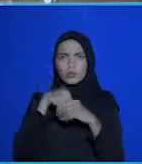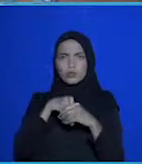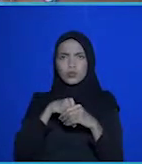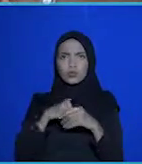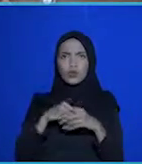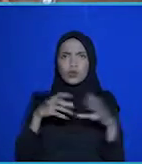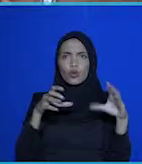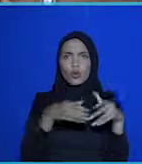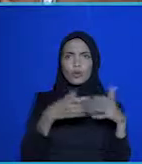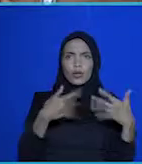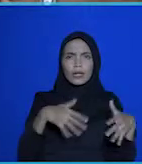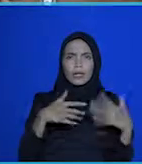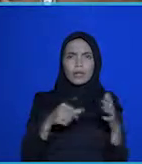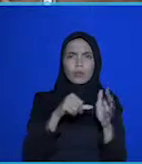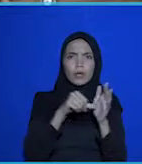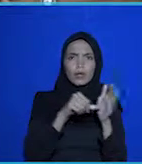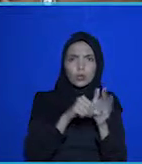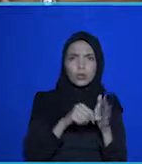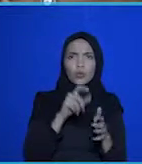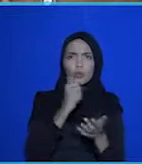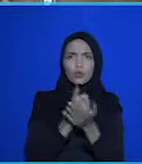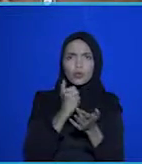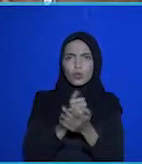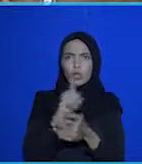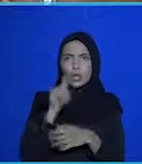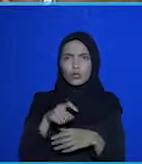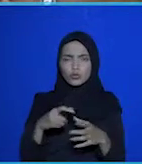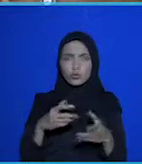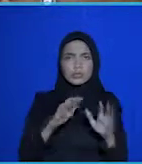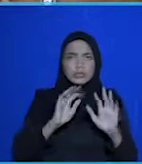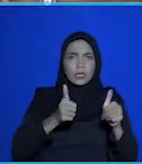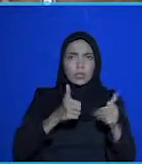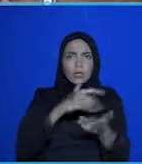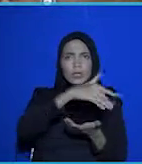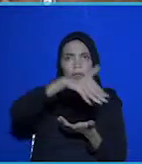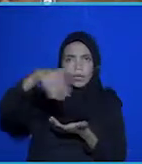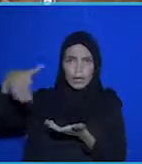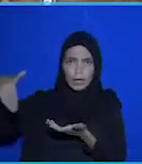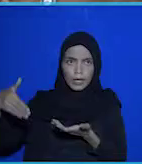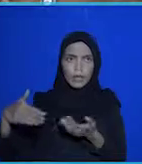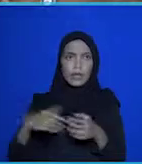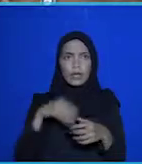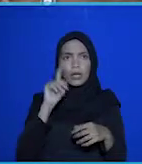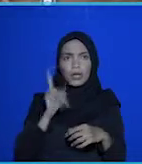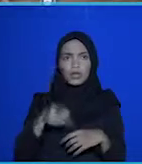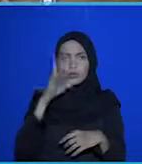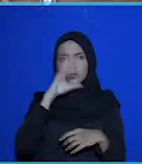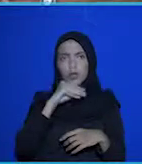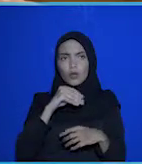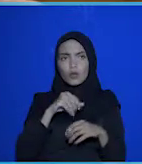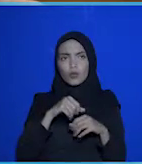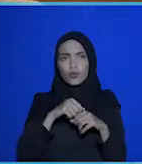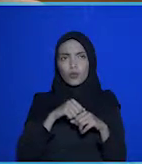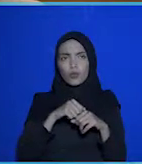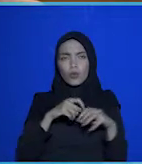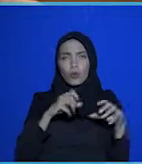dibutuhkan, termasuk perlindungan kelompok rentan, itu betul-betul sudah harus kita data dengan baik. Kita